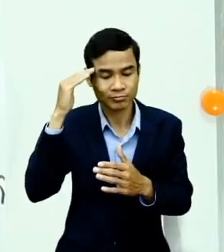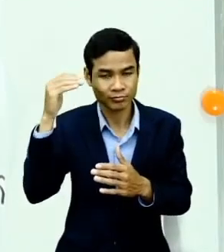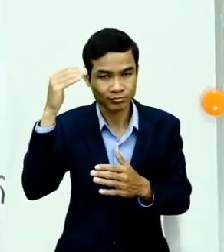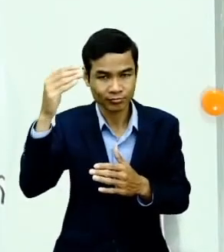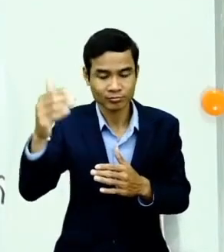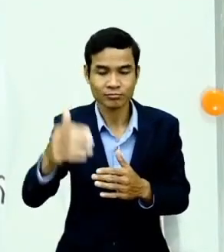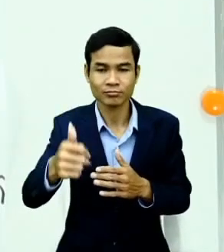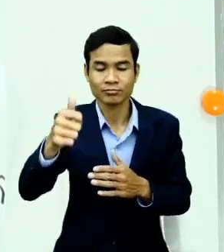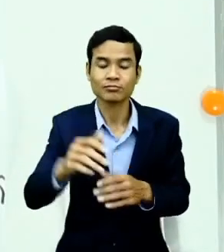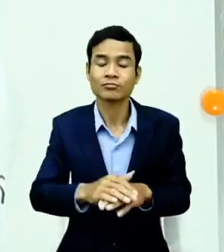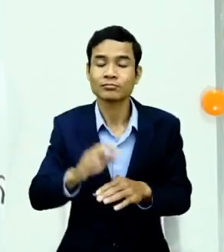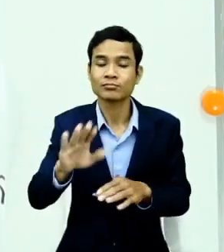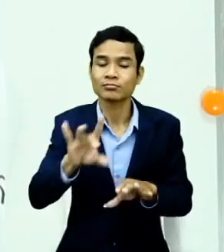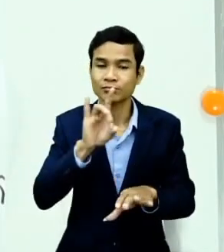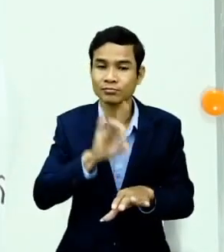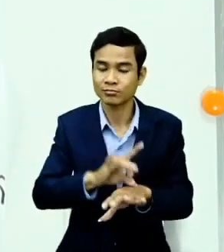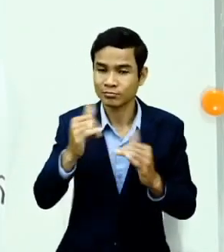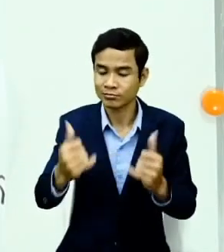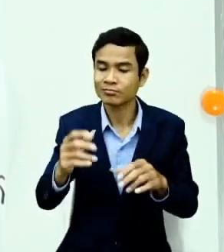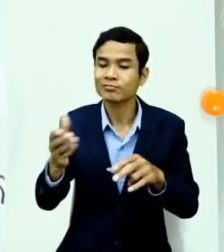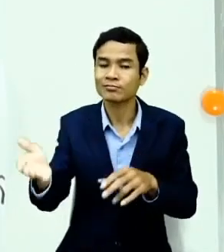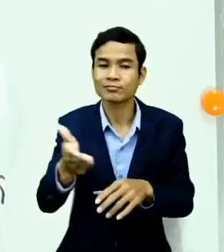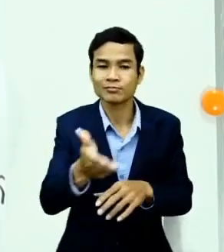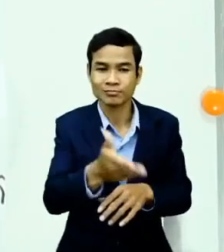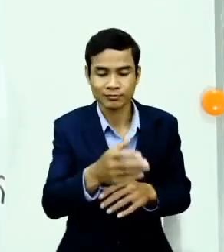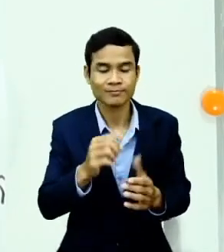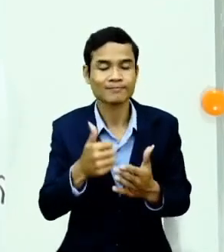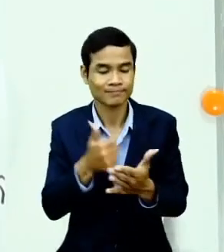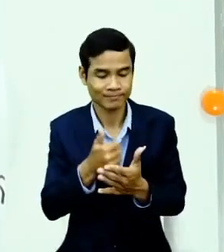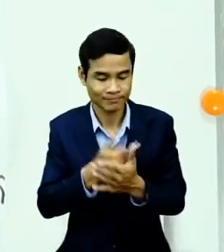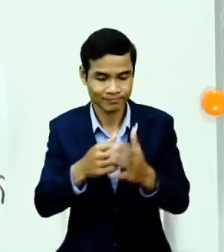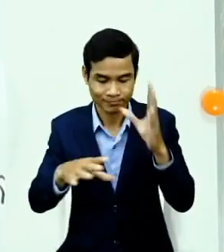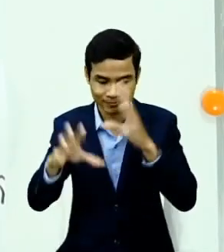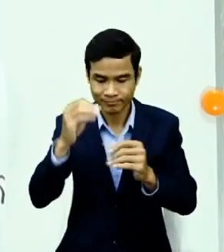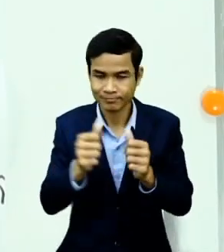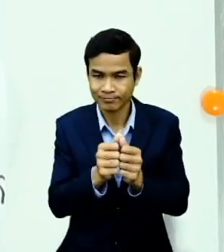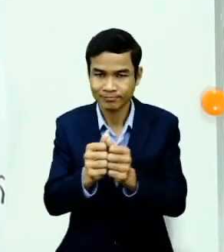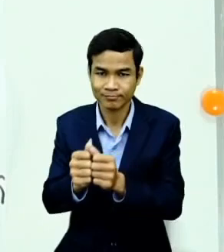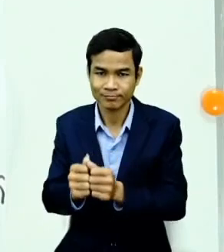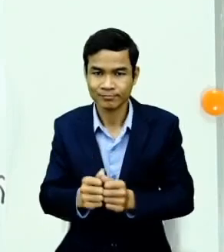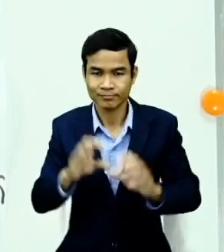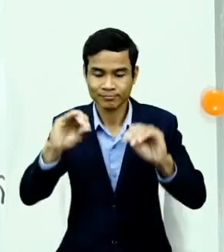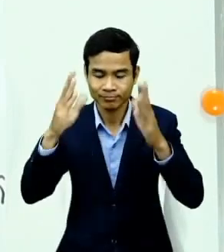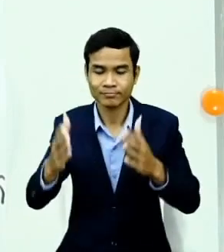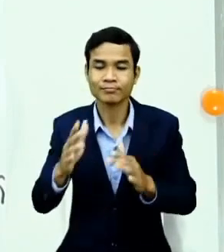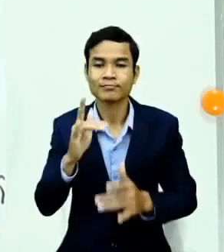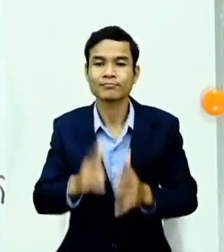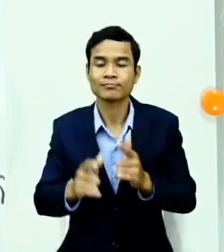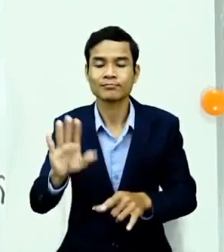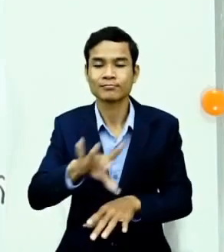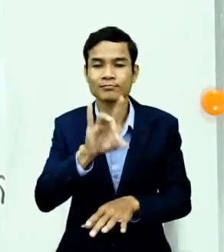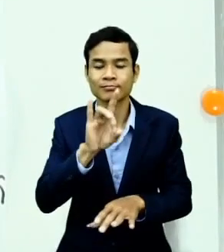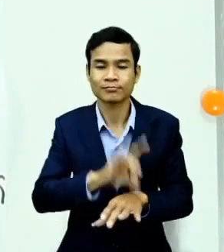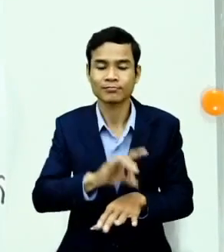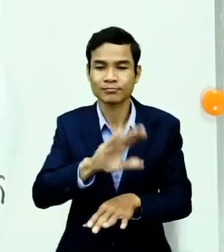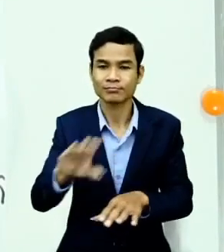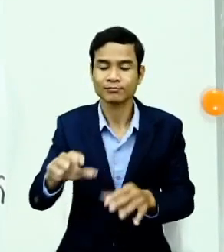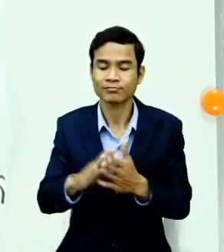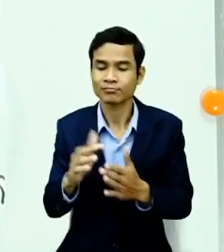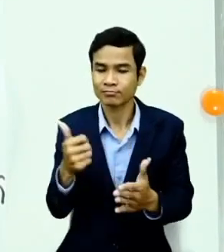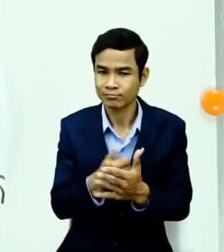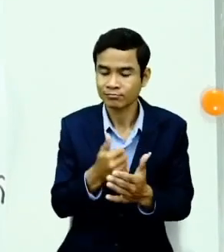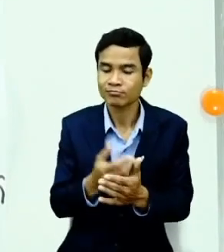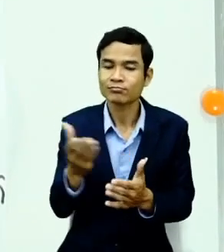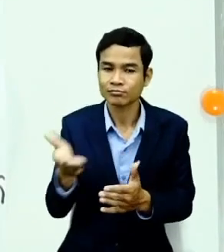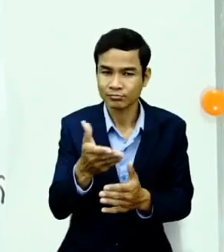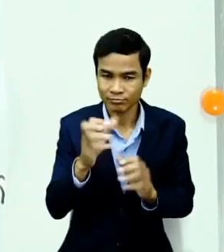lọ cha đôi phê lời nhìn chân con còn bốn tại khát khám riêng sốt cho mùi nè cử cha bọc con mình ca khát khám răng bài bẹp ní cha